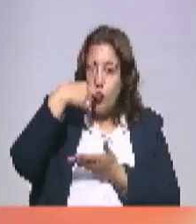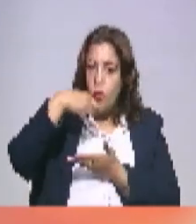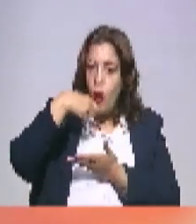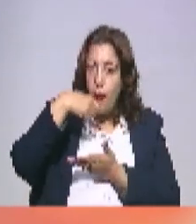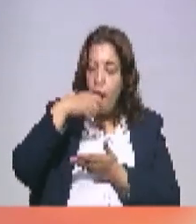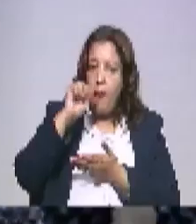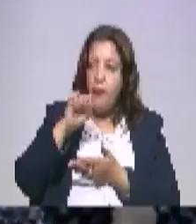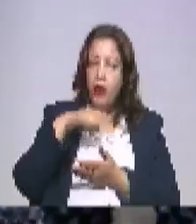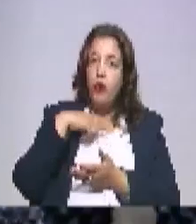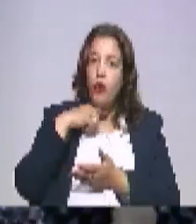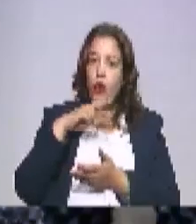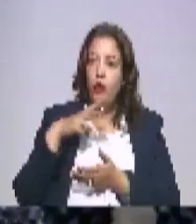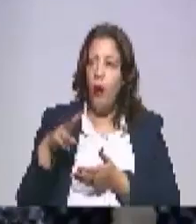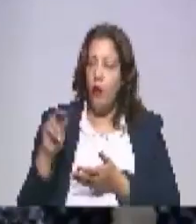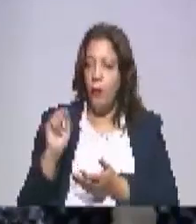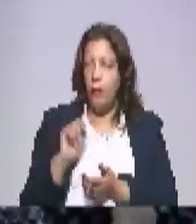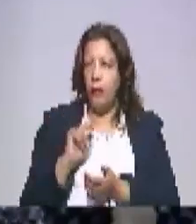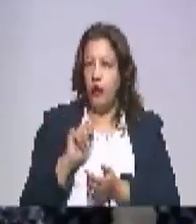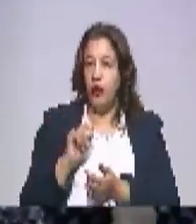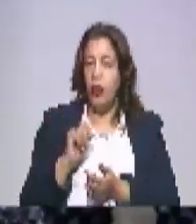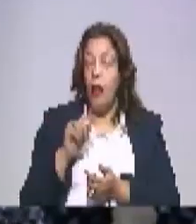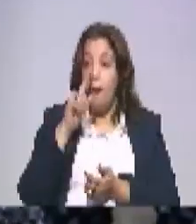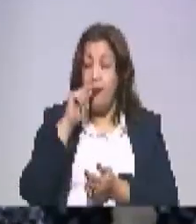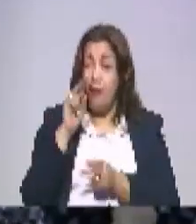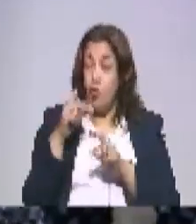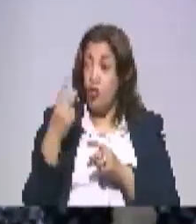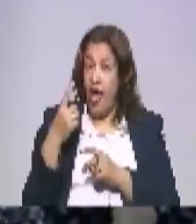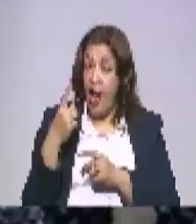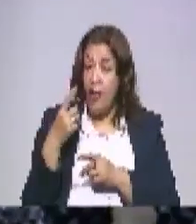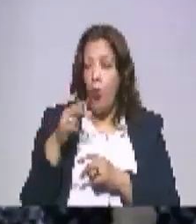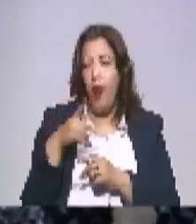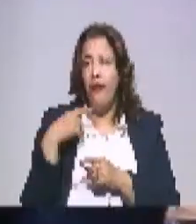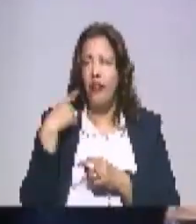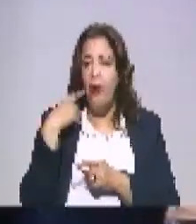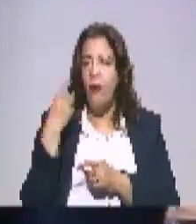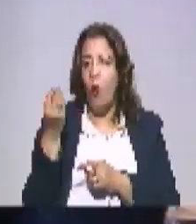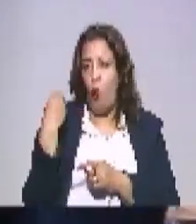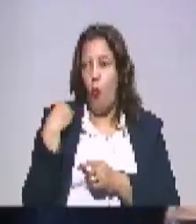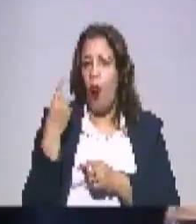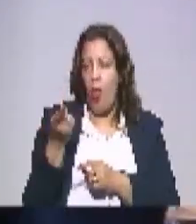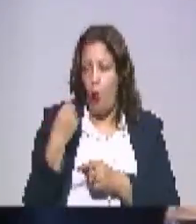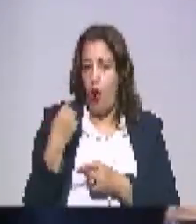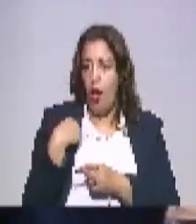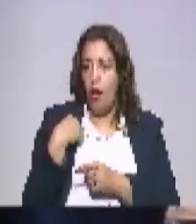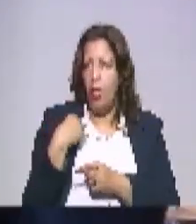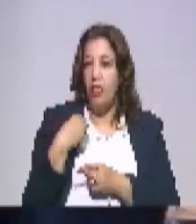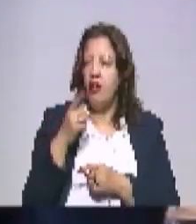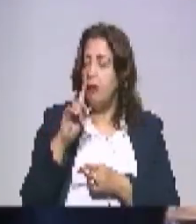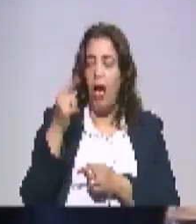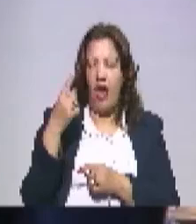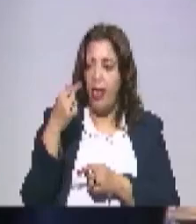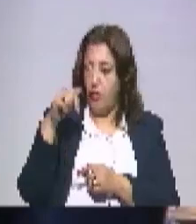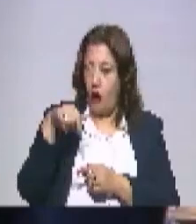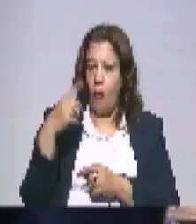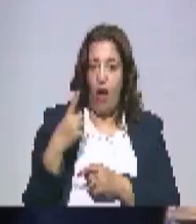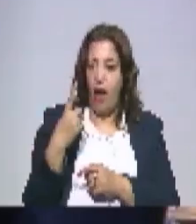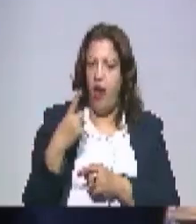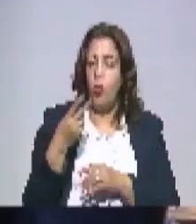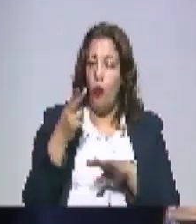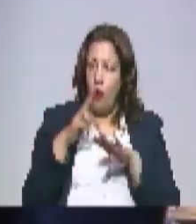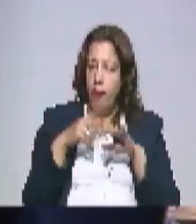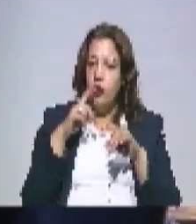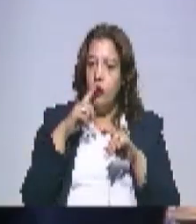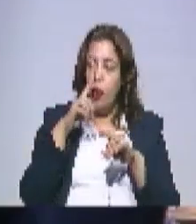بيبقى ليها مواصفات معينه وانت بتشتريها ولا بتبقى اي؟ لا هو اليومين دول هو يومينه هو والكرومب وكده، وهنعمل